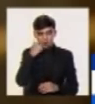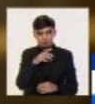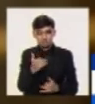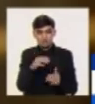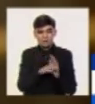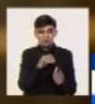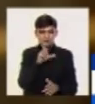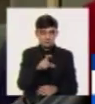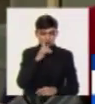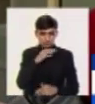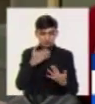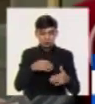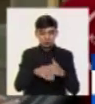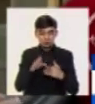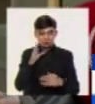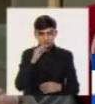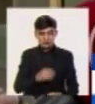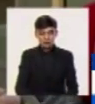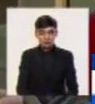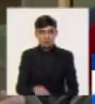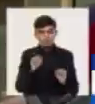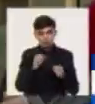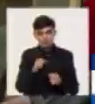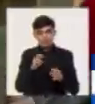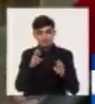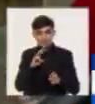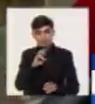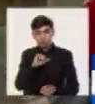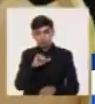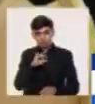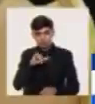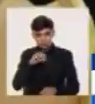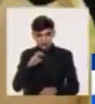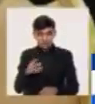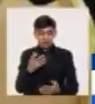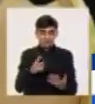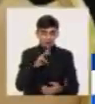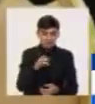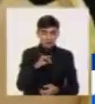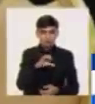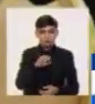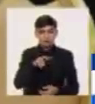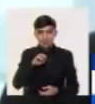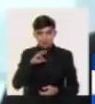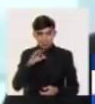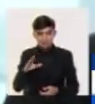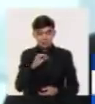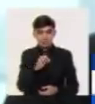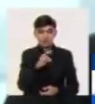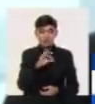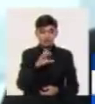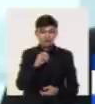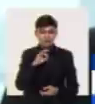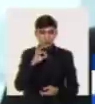депутат болмайды. Можно назвать Нұрсұлтан, можно назвать Назарбаев. Алайда Султановтың Косыревтің жасына дейін